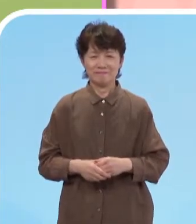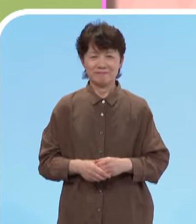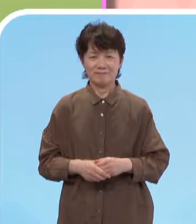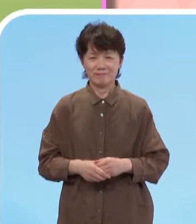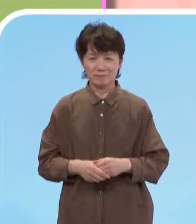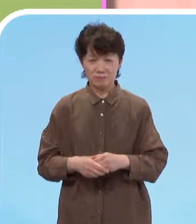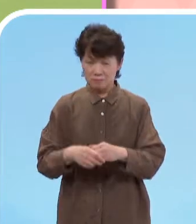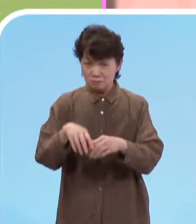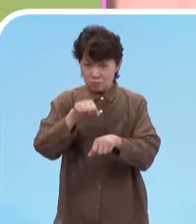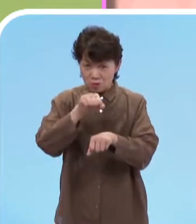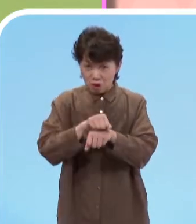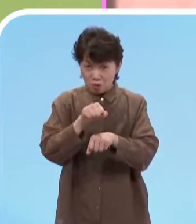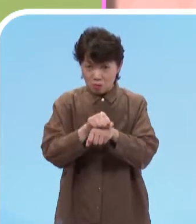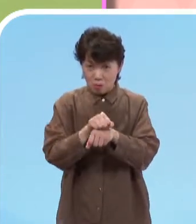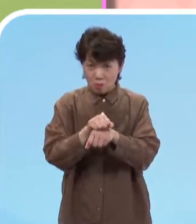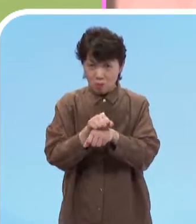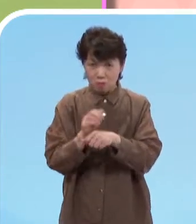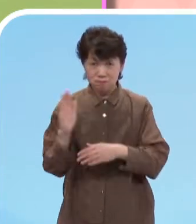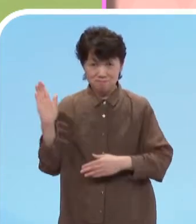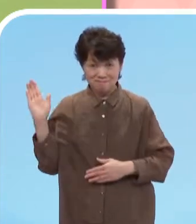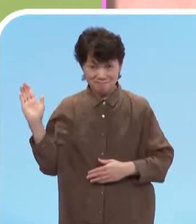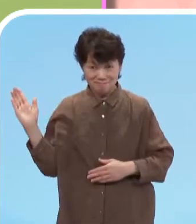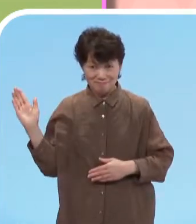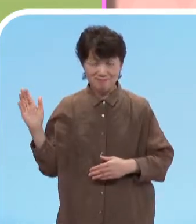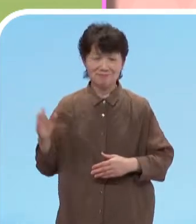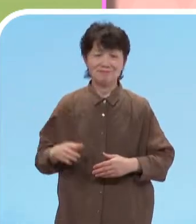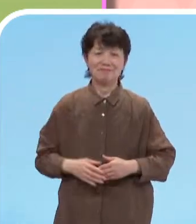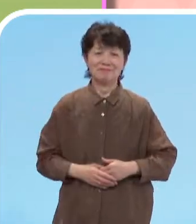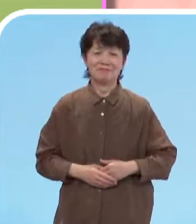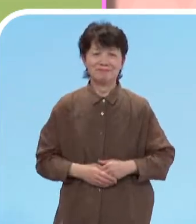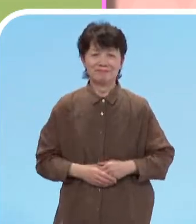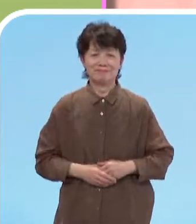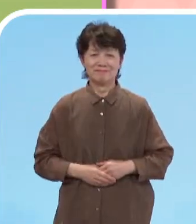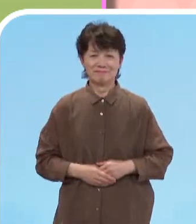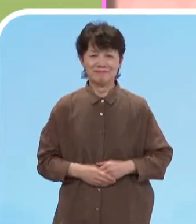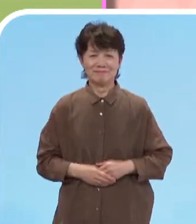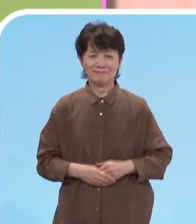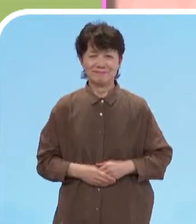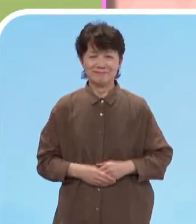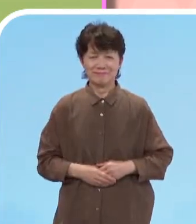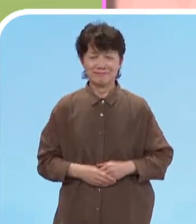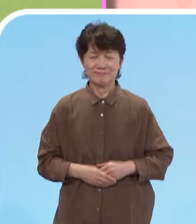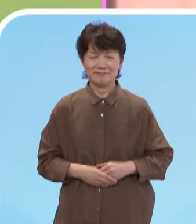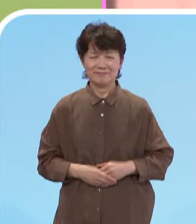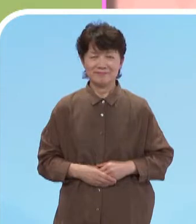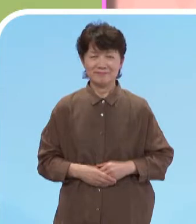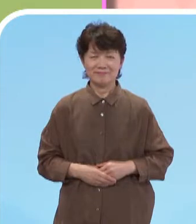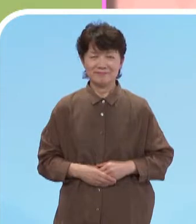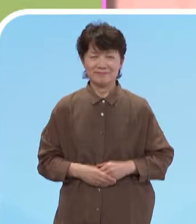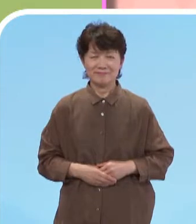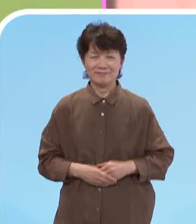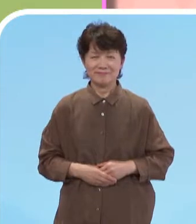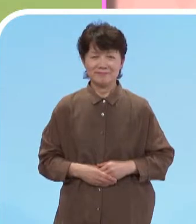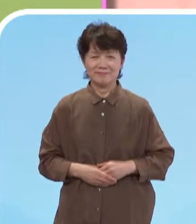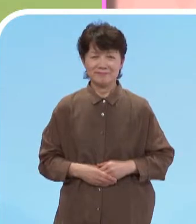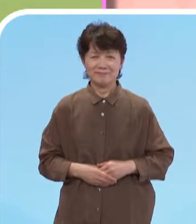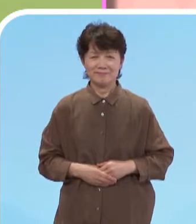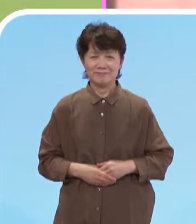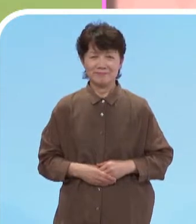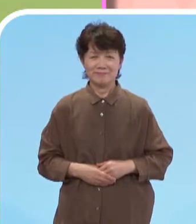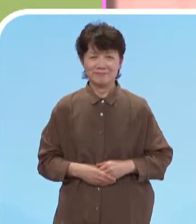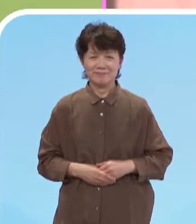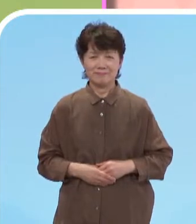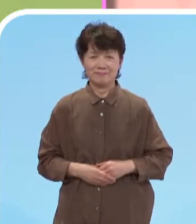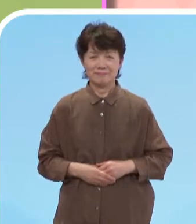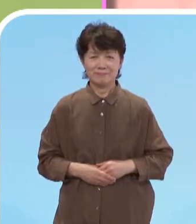変身変わり絵は画用紙とハサミ、それに好きな画材を用意するだけで作れちゃいますよ。